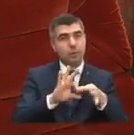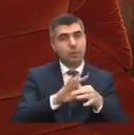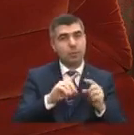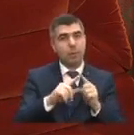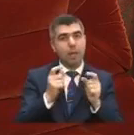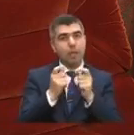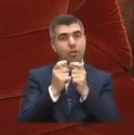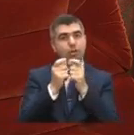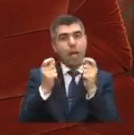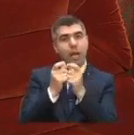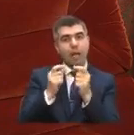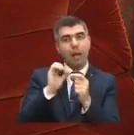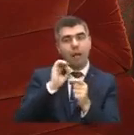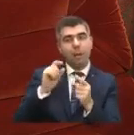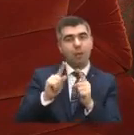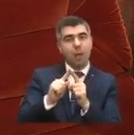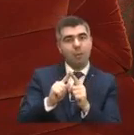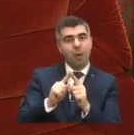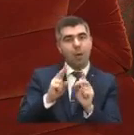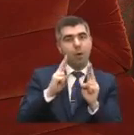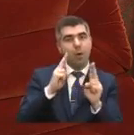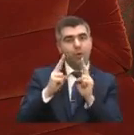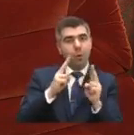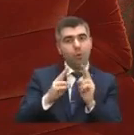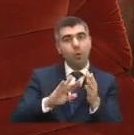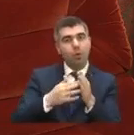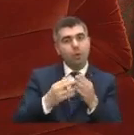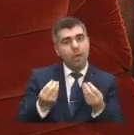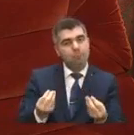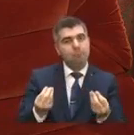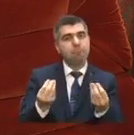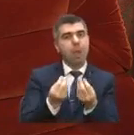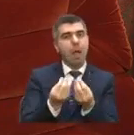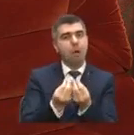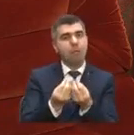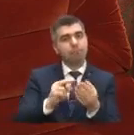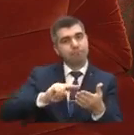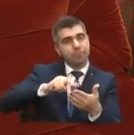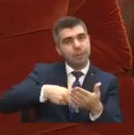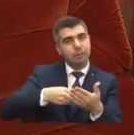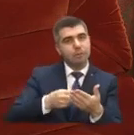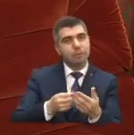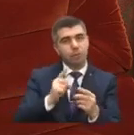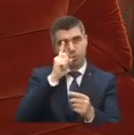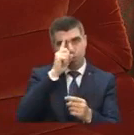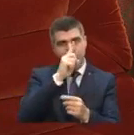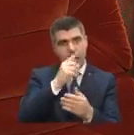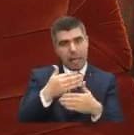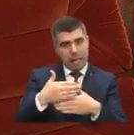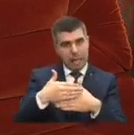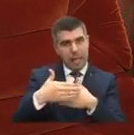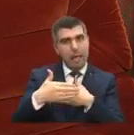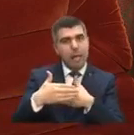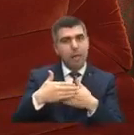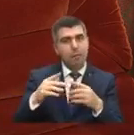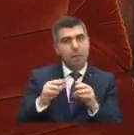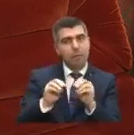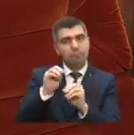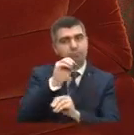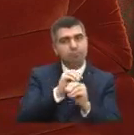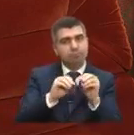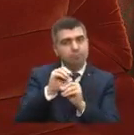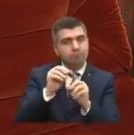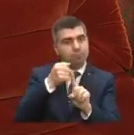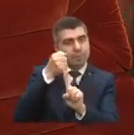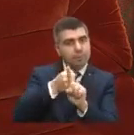السياره للمغرب، غادي نشتغلوا على اساس انه المحاور اللي هي مرتبطه اساسا بالمجال، بتنميه المجال، غادي نحاولوا نشتغلوا عليها وتنشوفوا